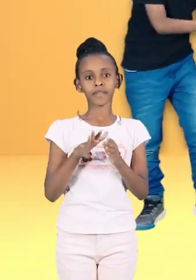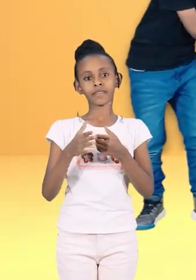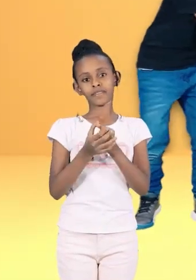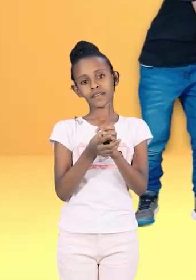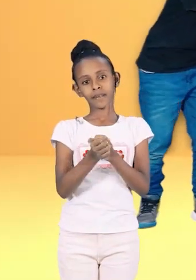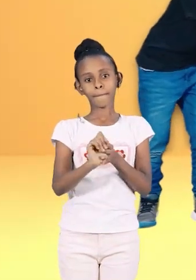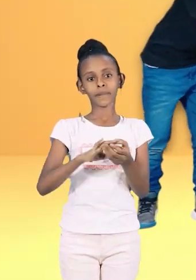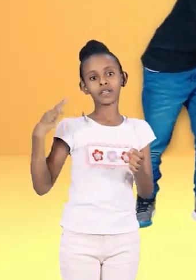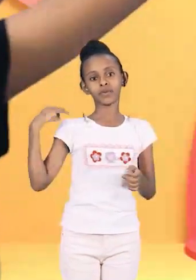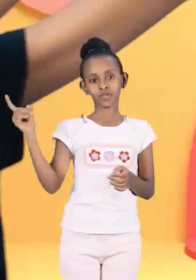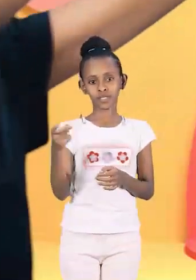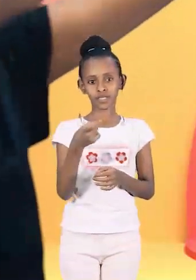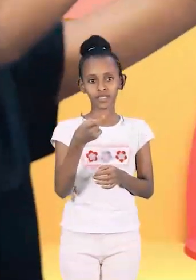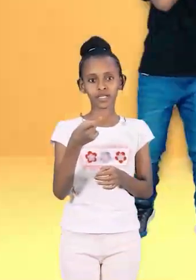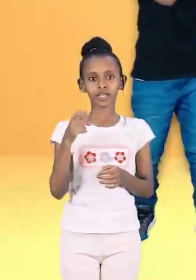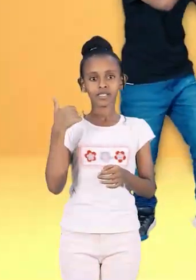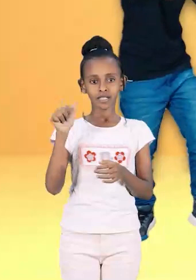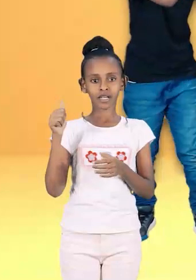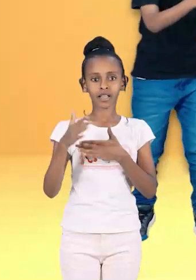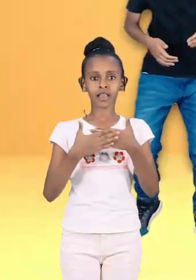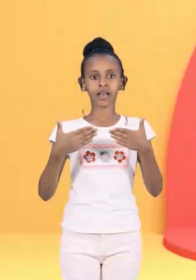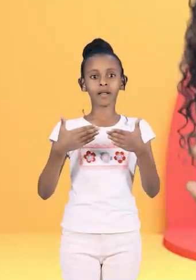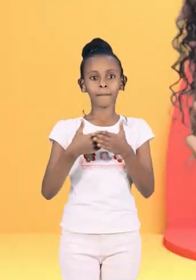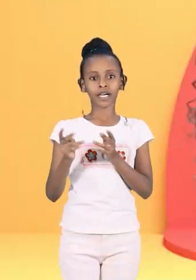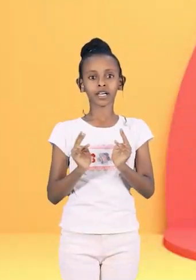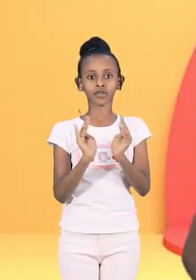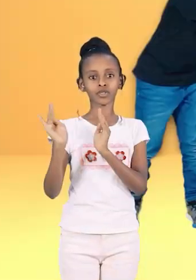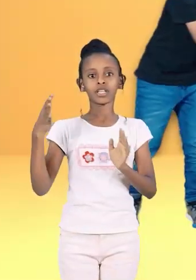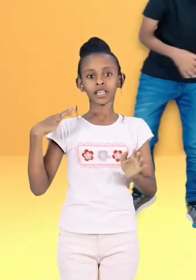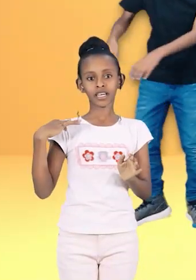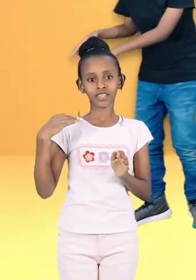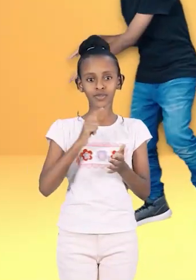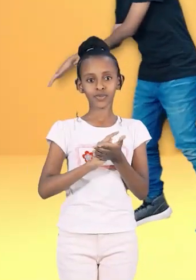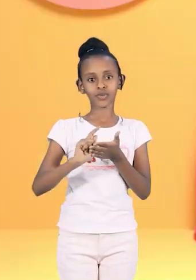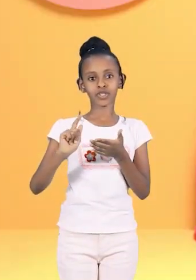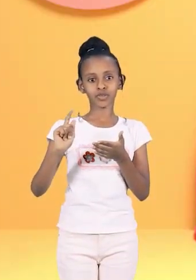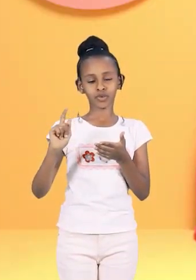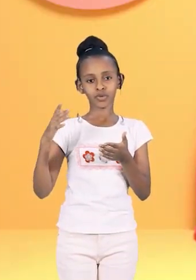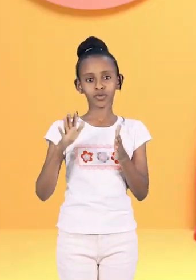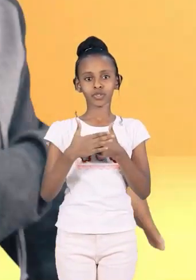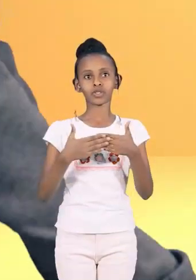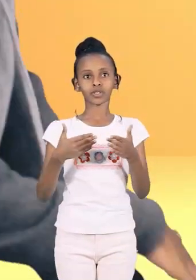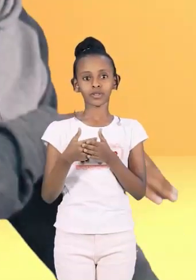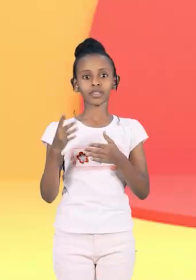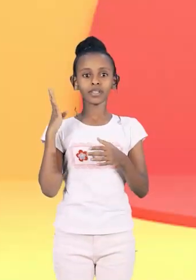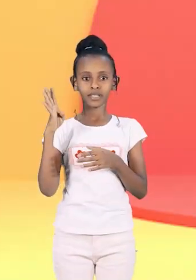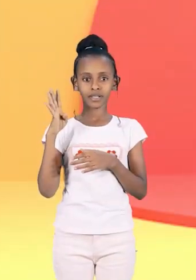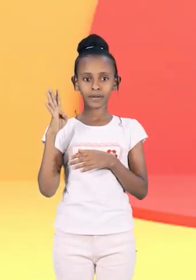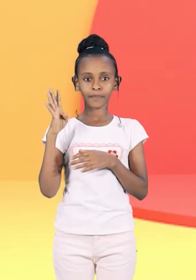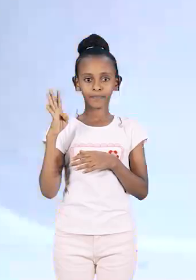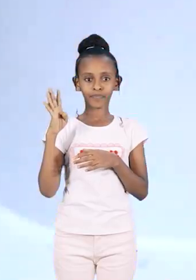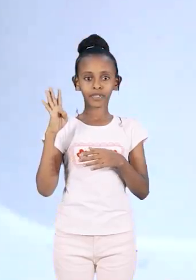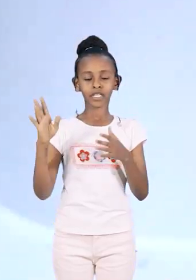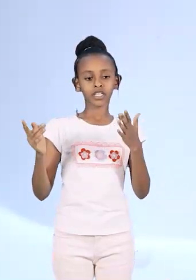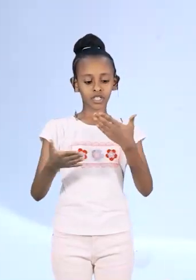akkanatti diqannee fayya keenya arganne kudan karaan sasalphaan qulqullina harkaaf